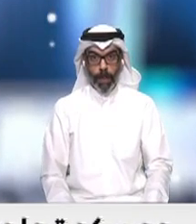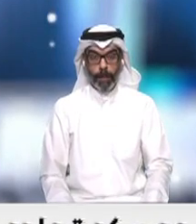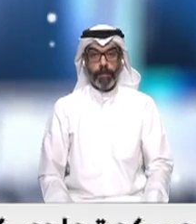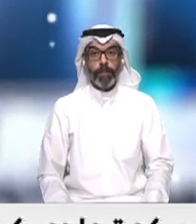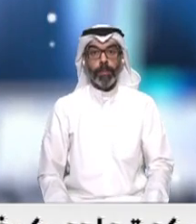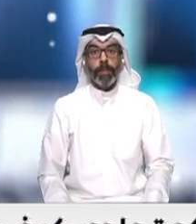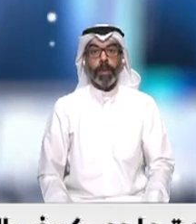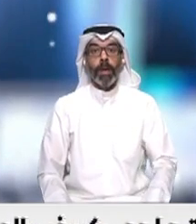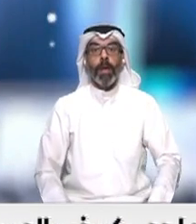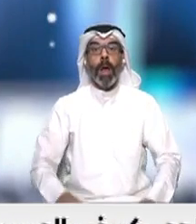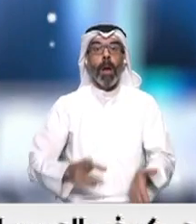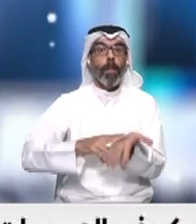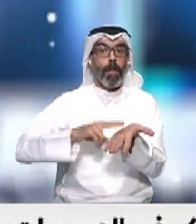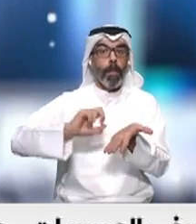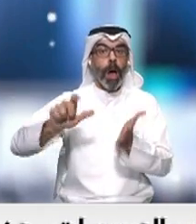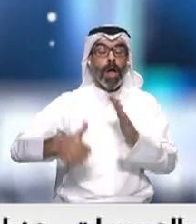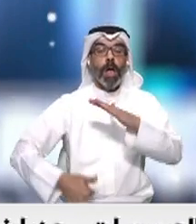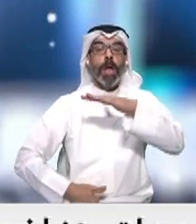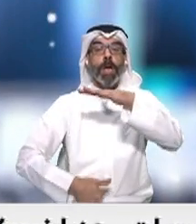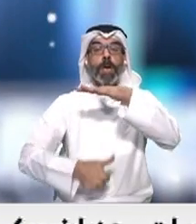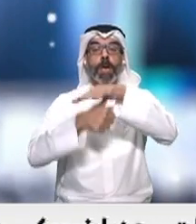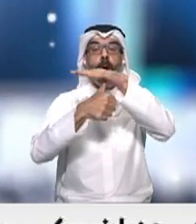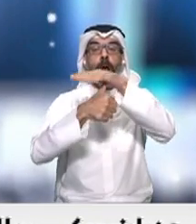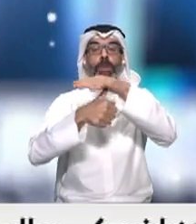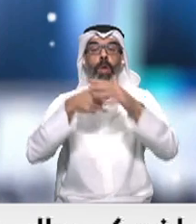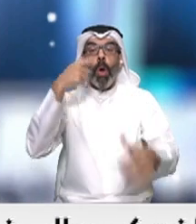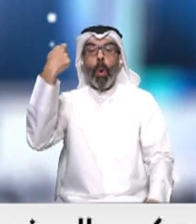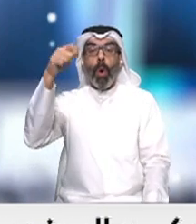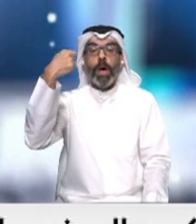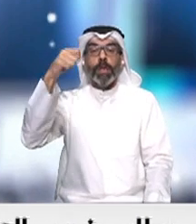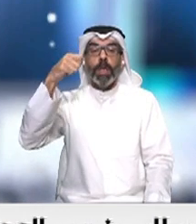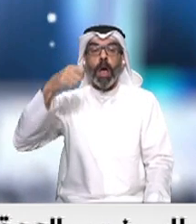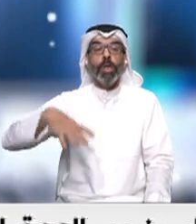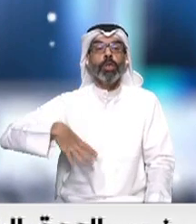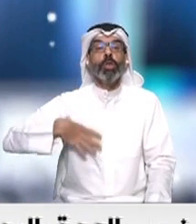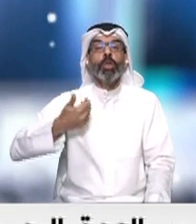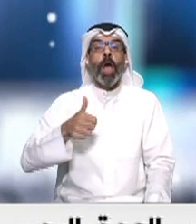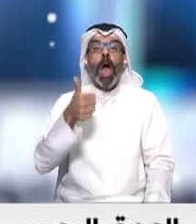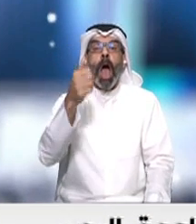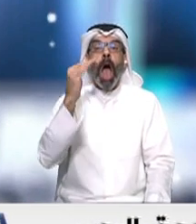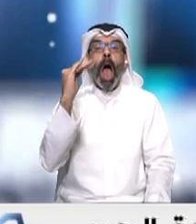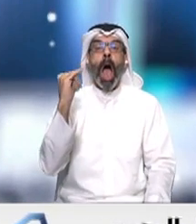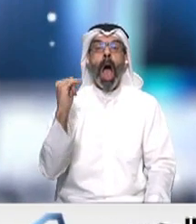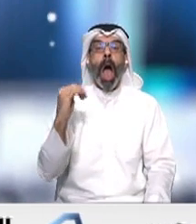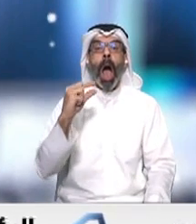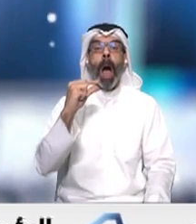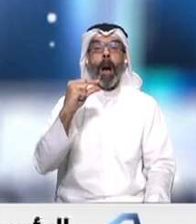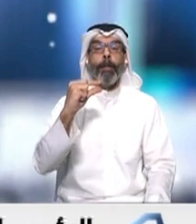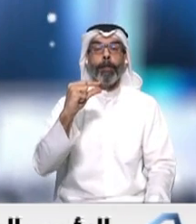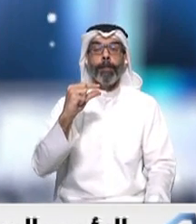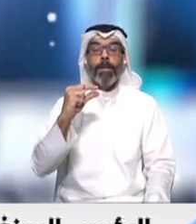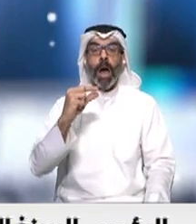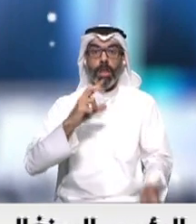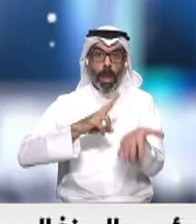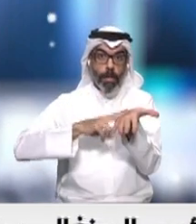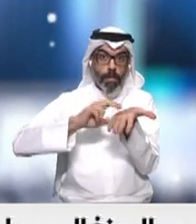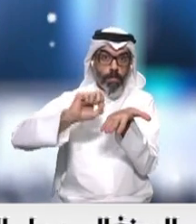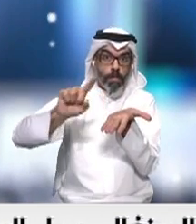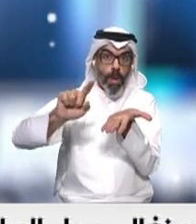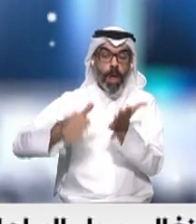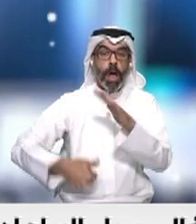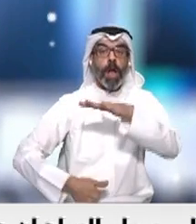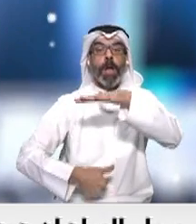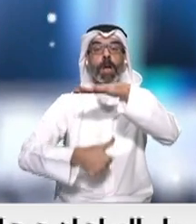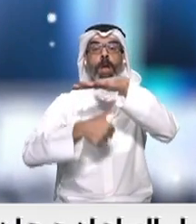الشقيق بعث سمو الشيخ احمد عبد الله الاحمد الصباح رئيس مجلس الوزراء حفظه الله ببرق الى